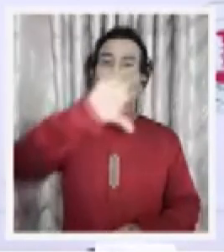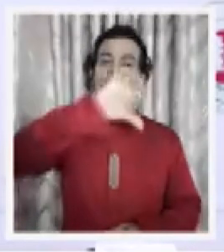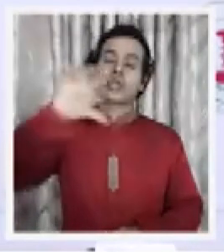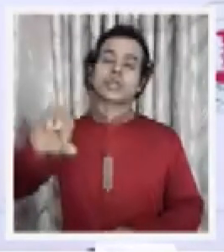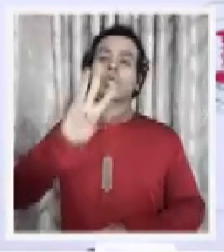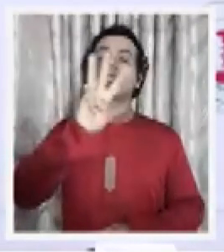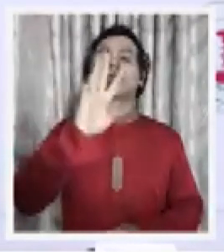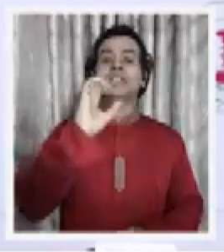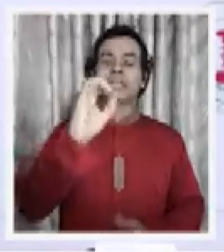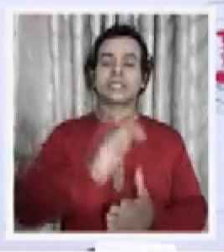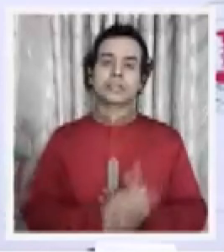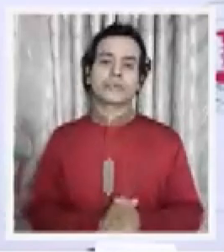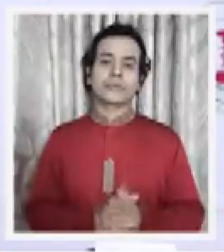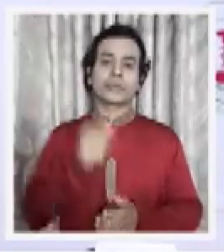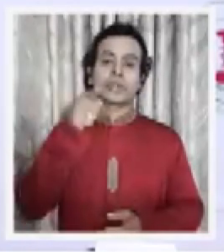1,81,10,930টি।